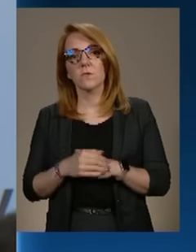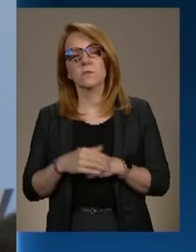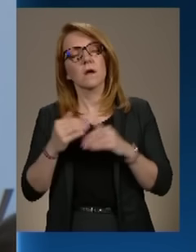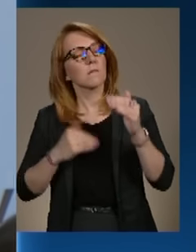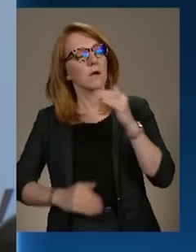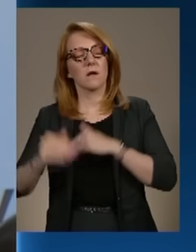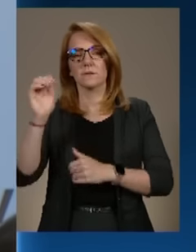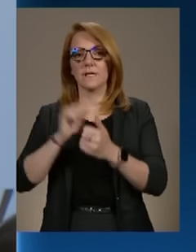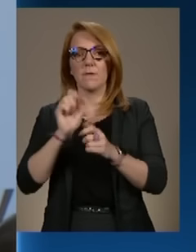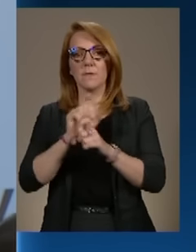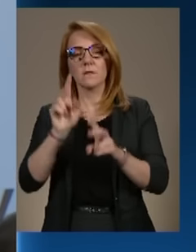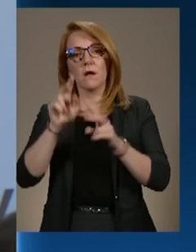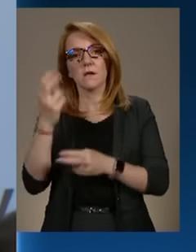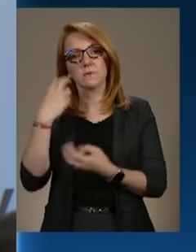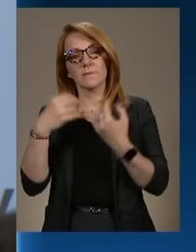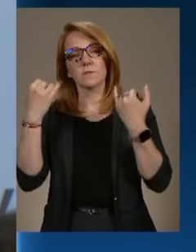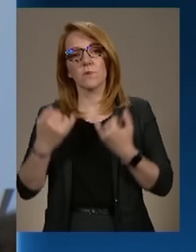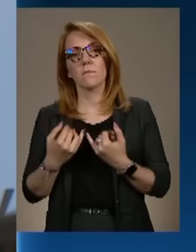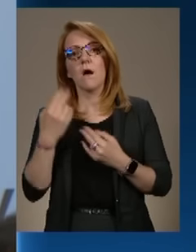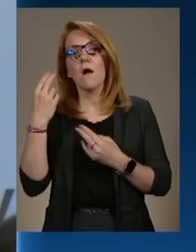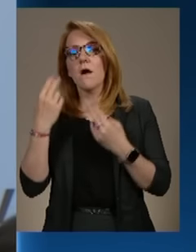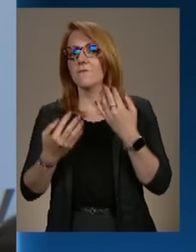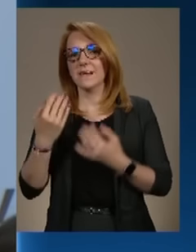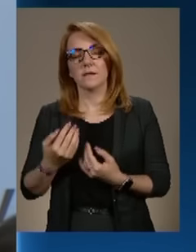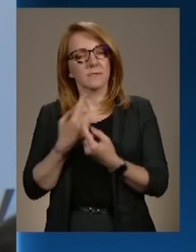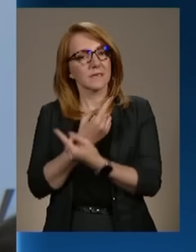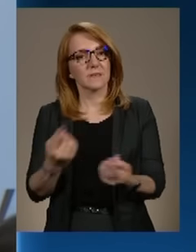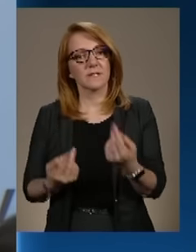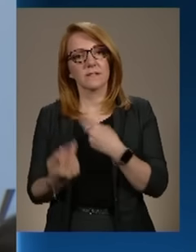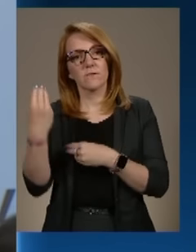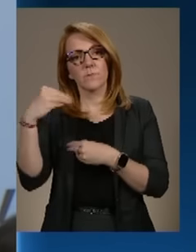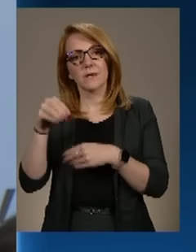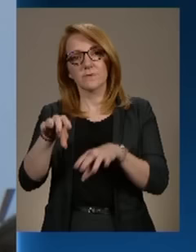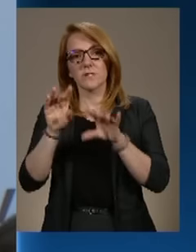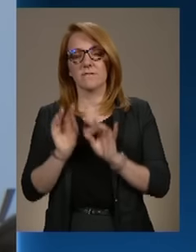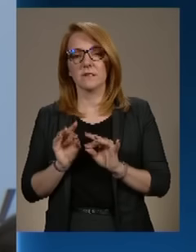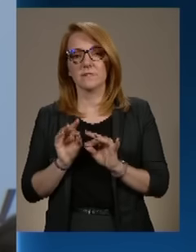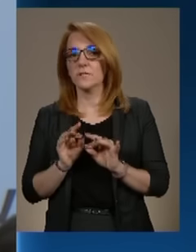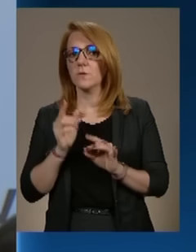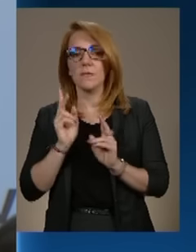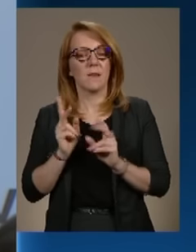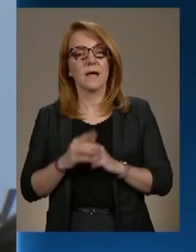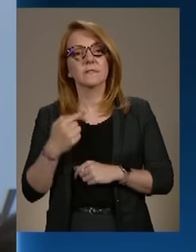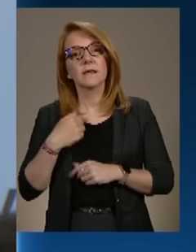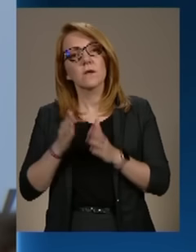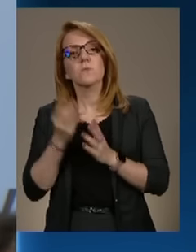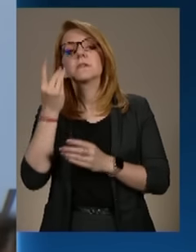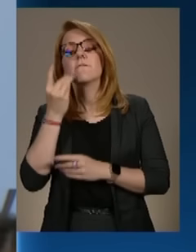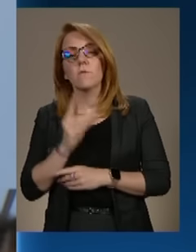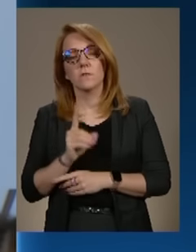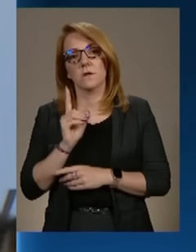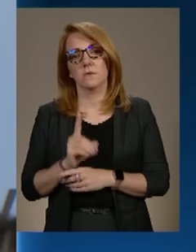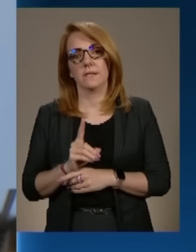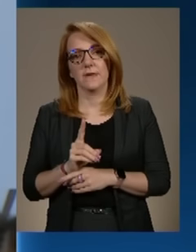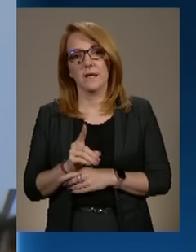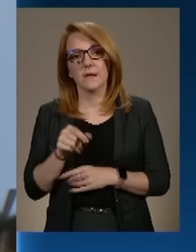miatt arra számítok hogy ma végeredményt hirdetni a főpolgármester választáson nem lehet én örültem volna de